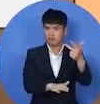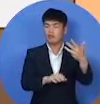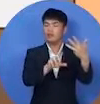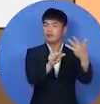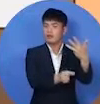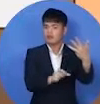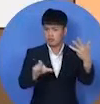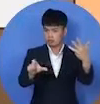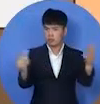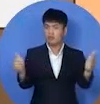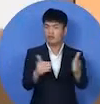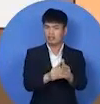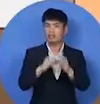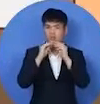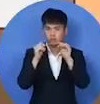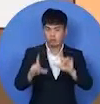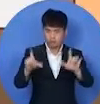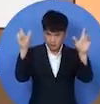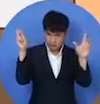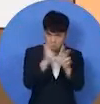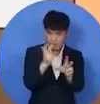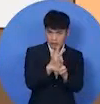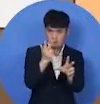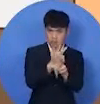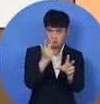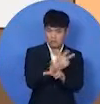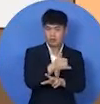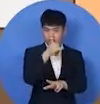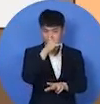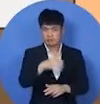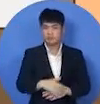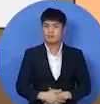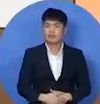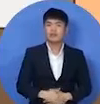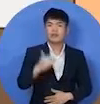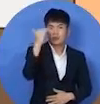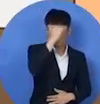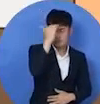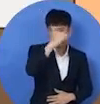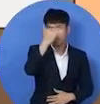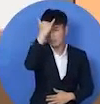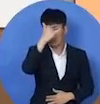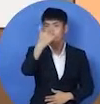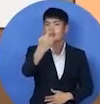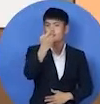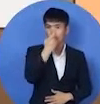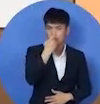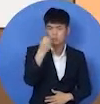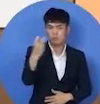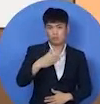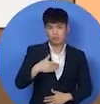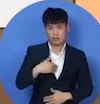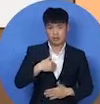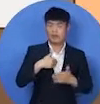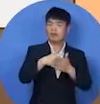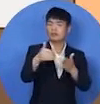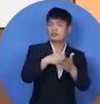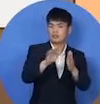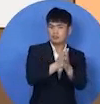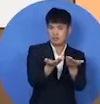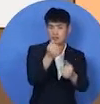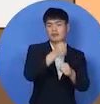15일까지 매주 토요일 그림같은 여행전과 함께 미술관 관람 예절을 배우고 나만의 그림책을 만들어보는 시간 등을